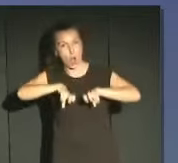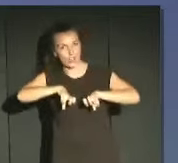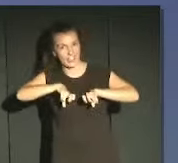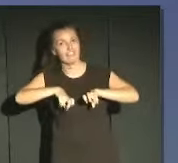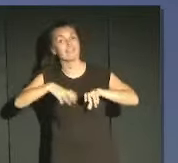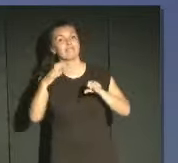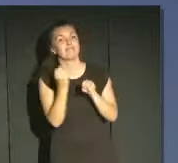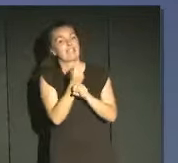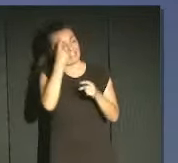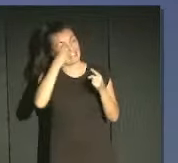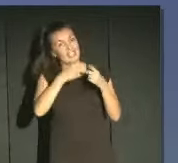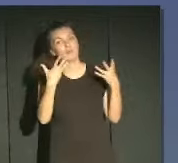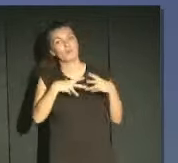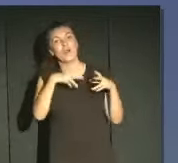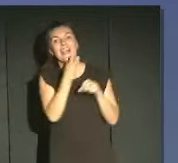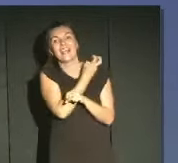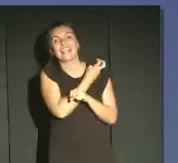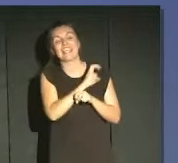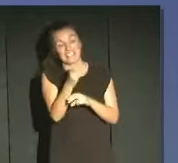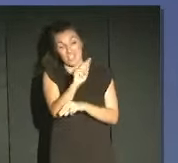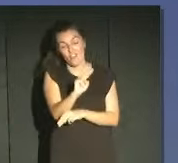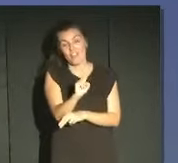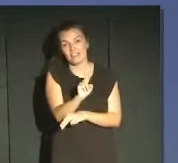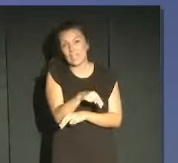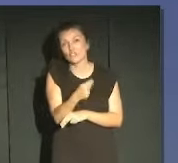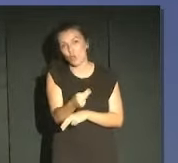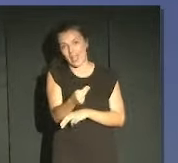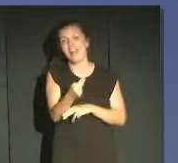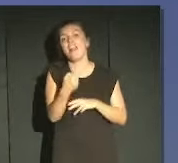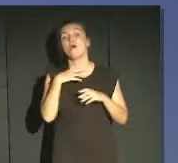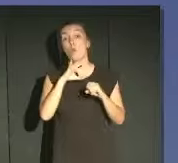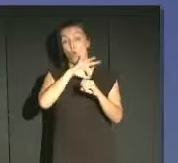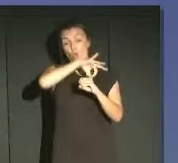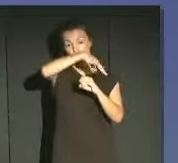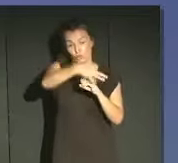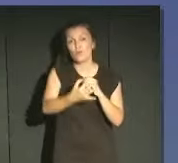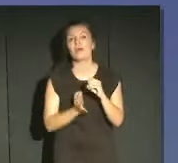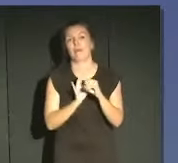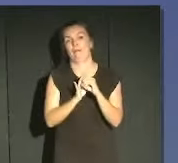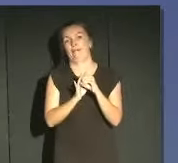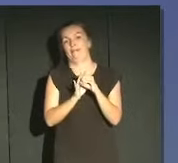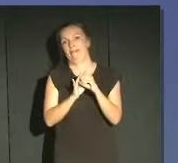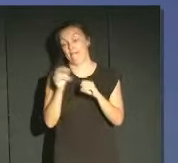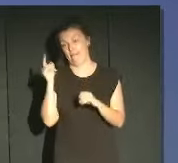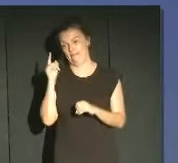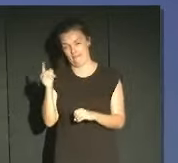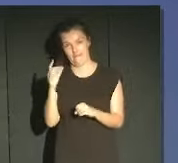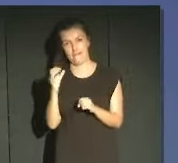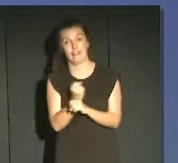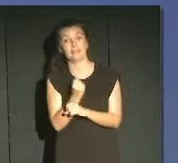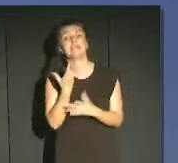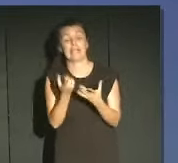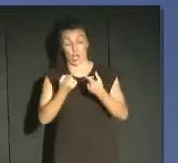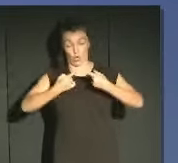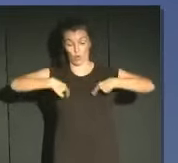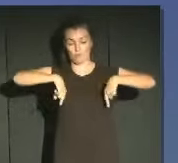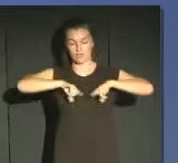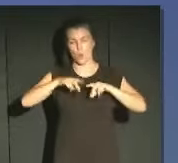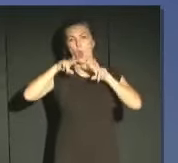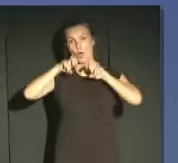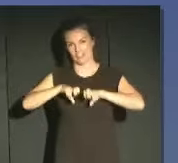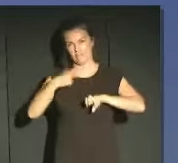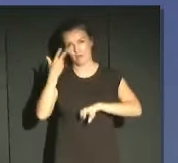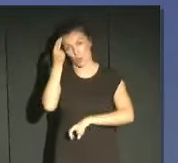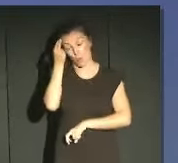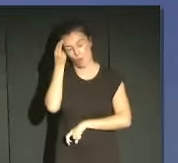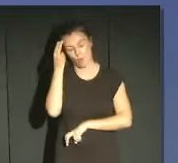l'état gérait les risques naturels dans les territoires dit d'outrem alors c'est c'était une commission d'enquête vous allez